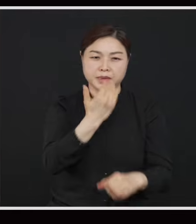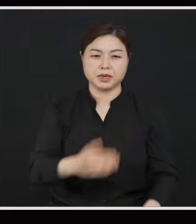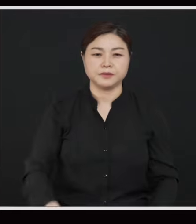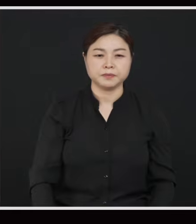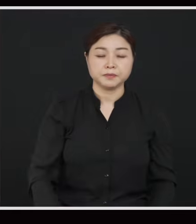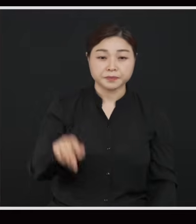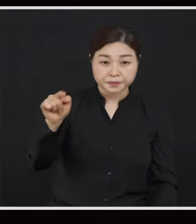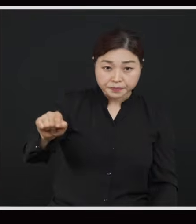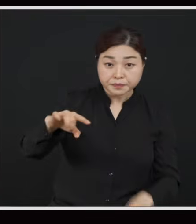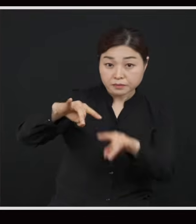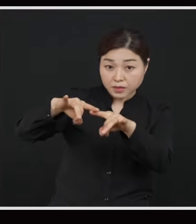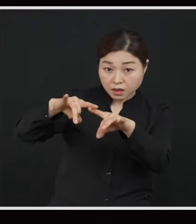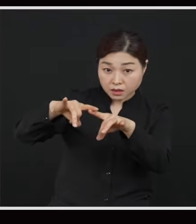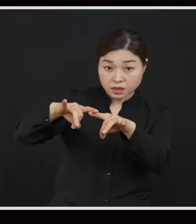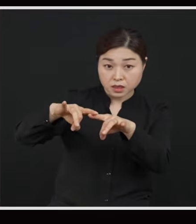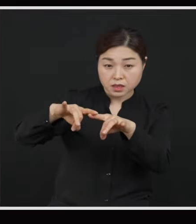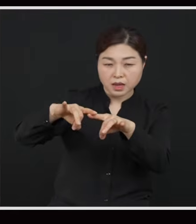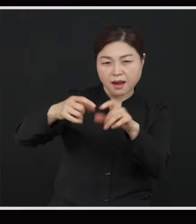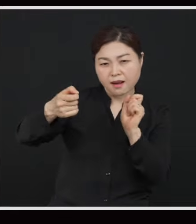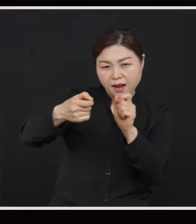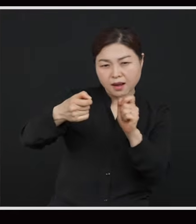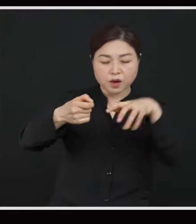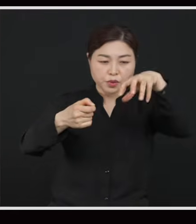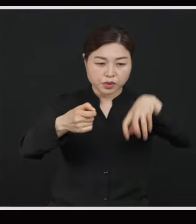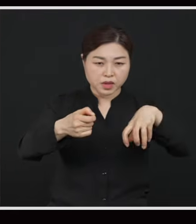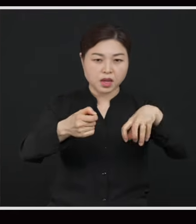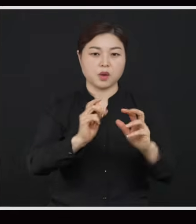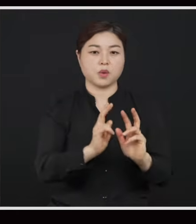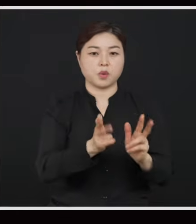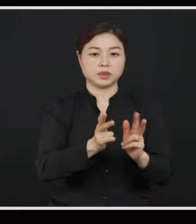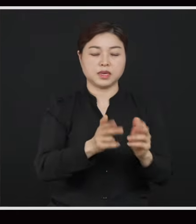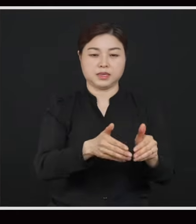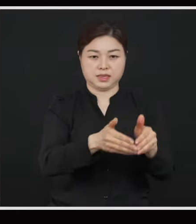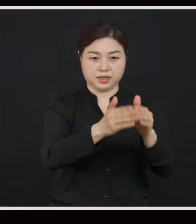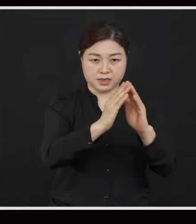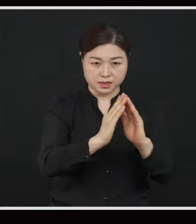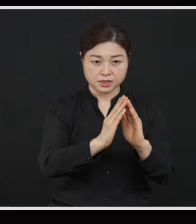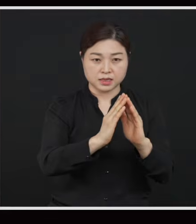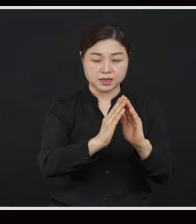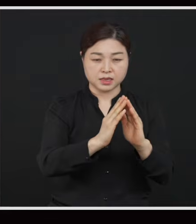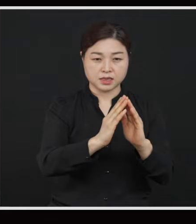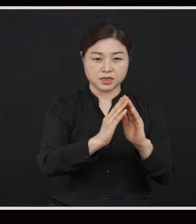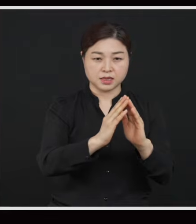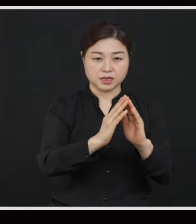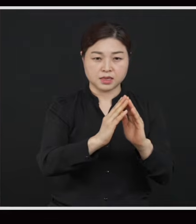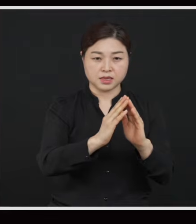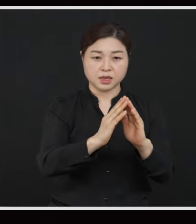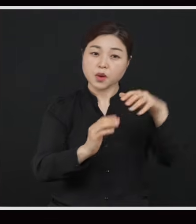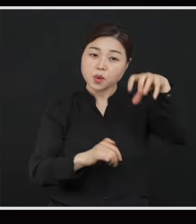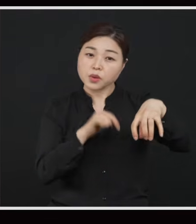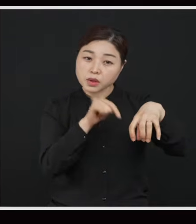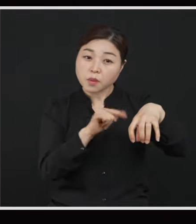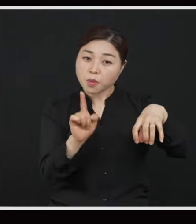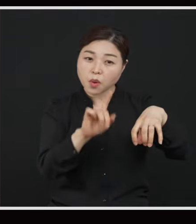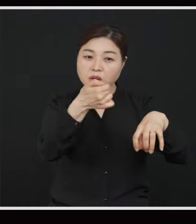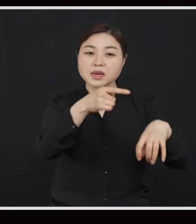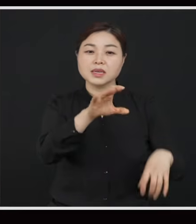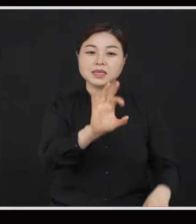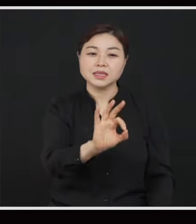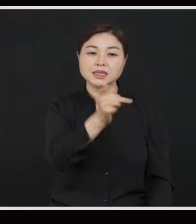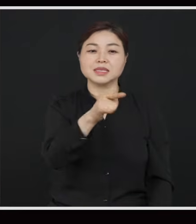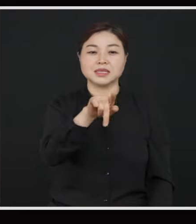거기에서 생산된 전기로 가장 가까운 데다가 공장을 짓는다는 게 흥남